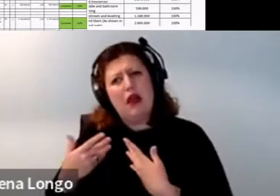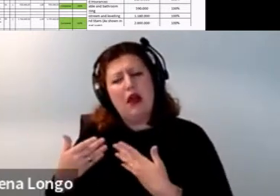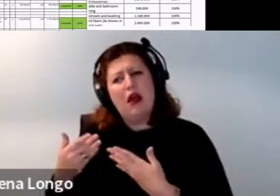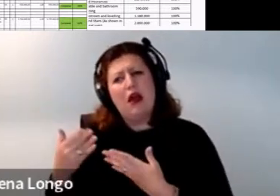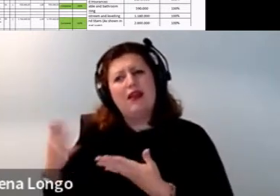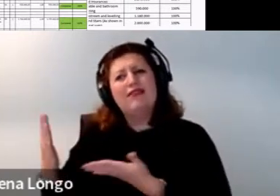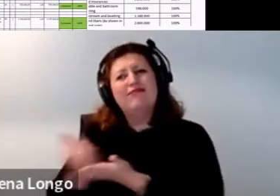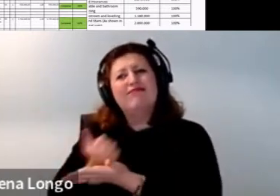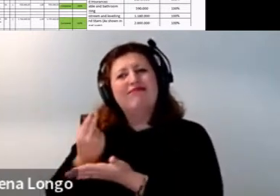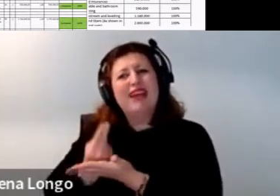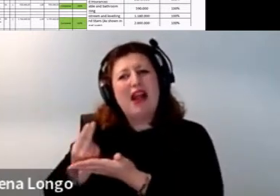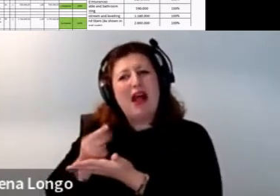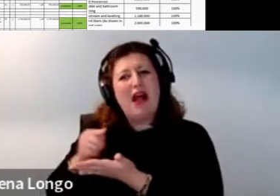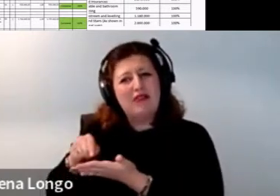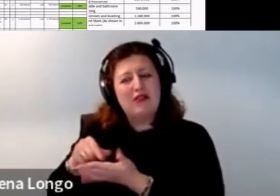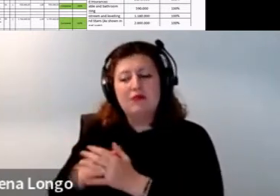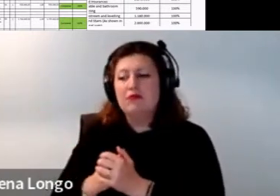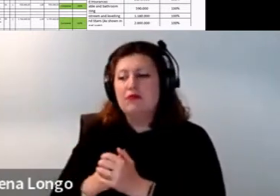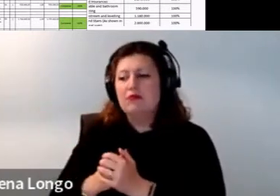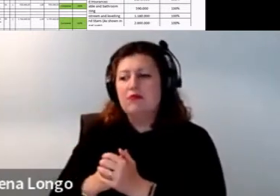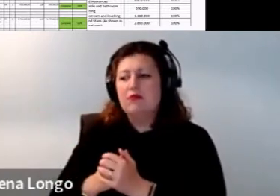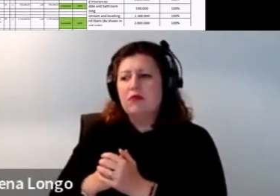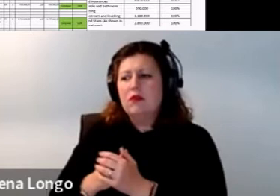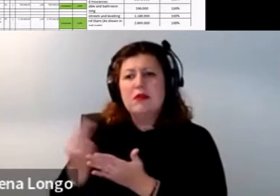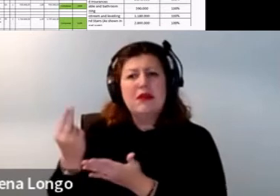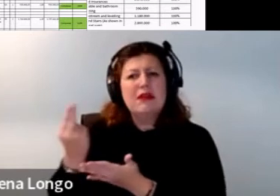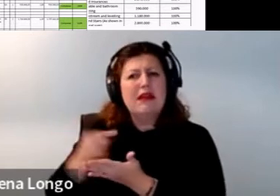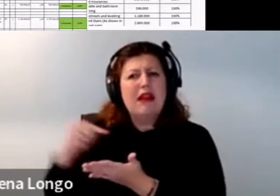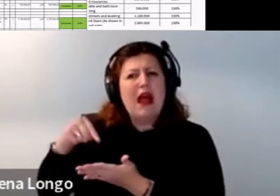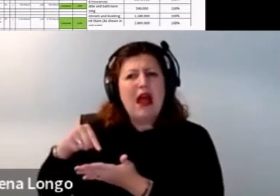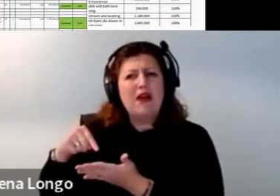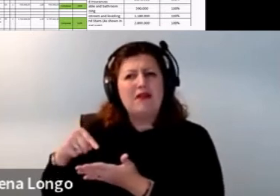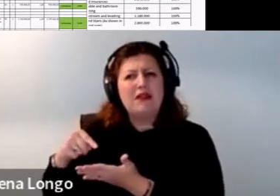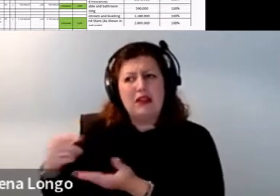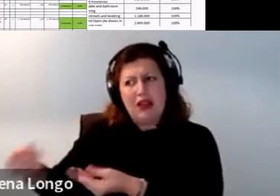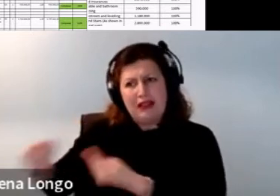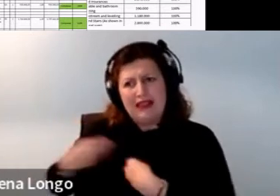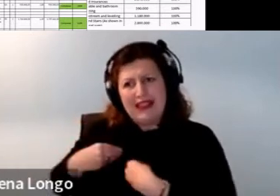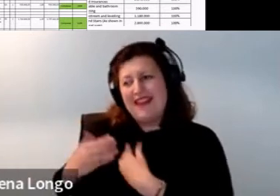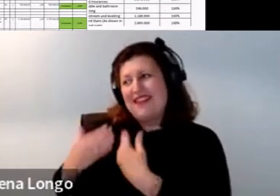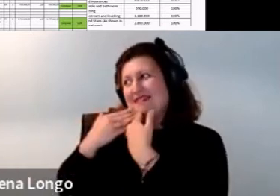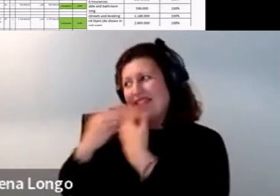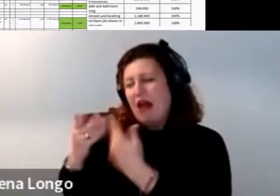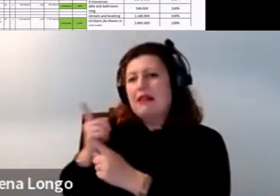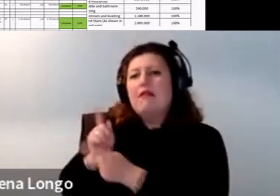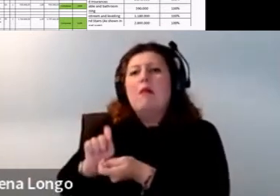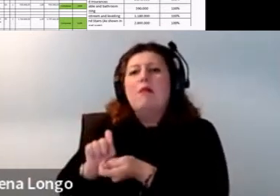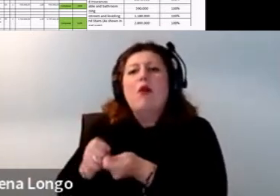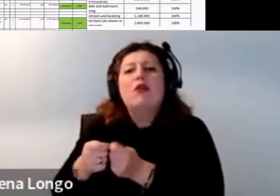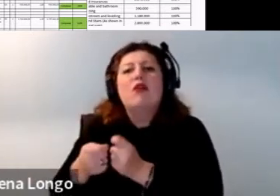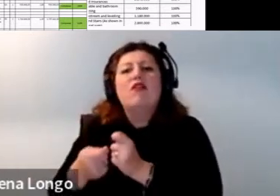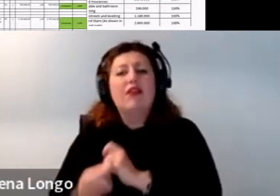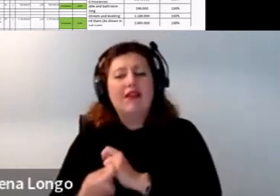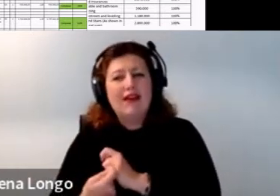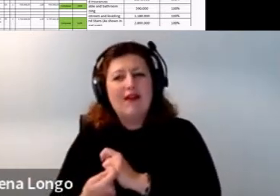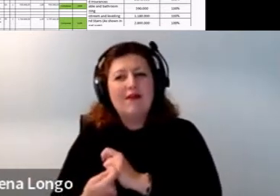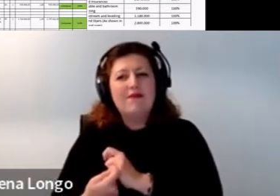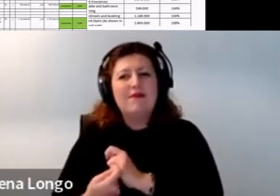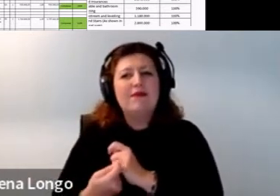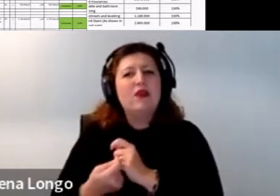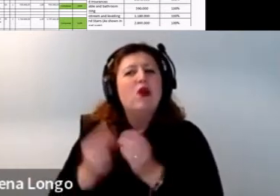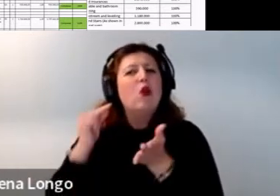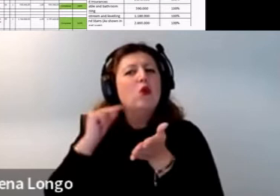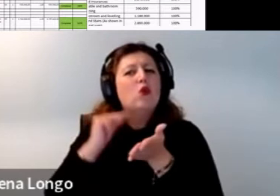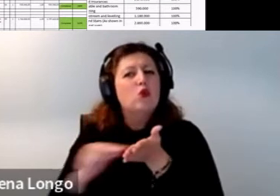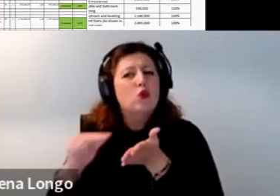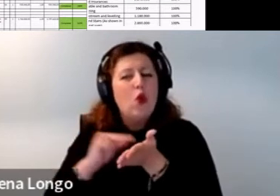Nel caso in cui c'erano stati dati, la difficoltà stava nel modificarli. Quelle erano scuole, in questo caso,